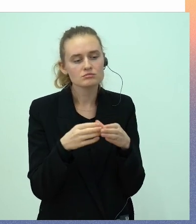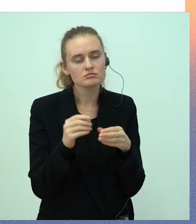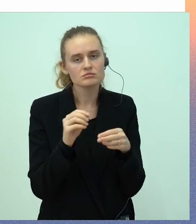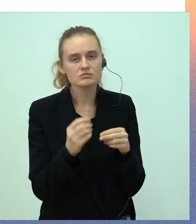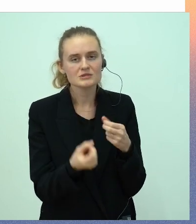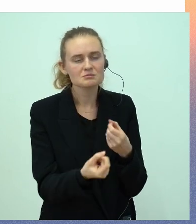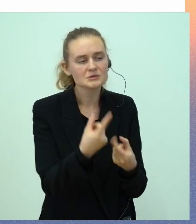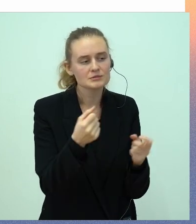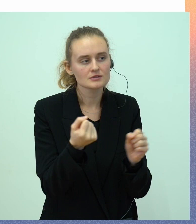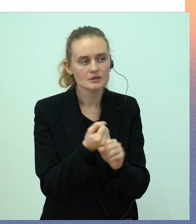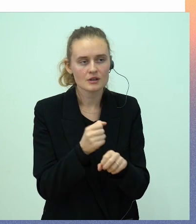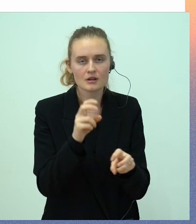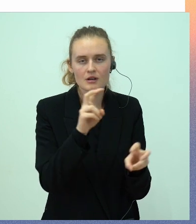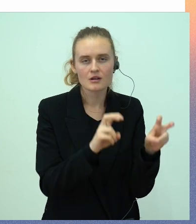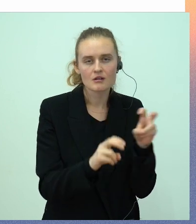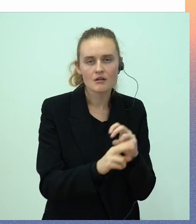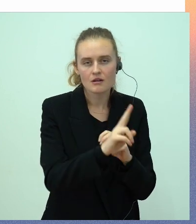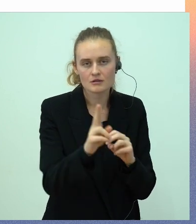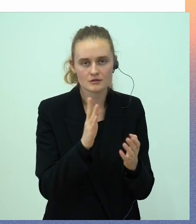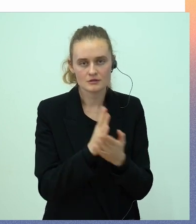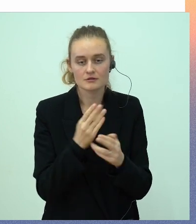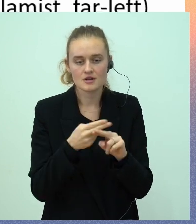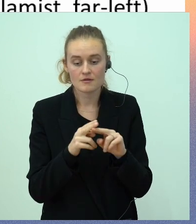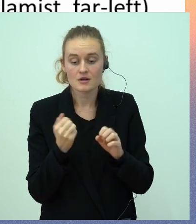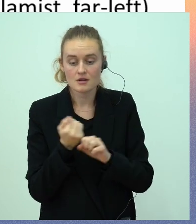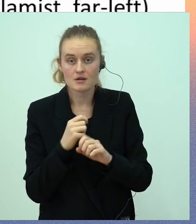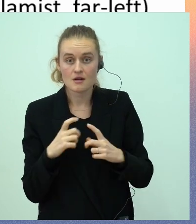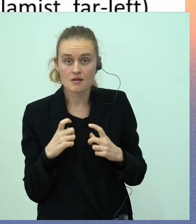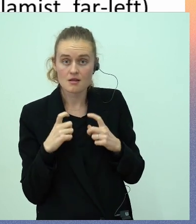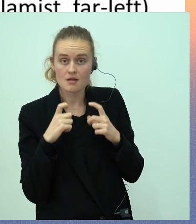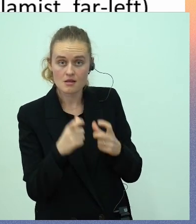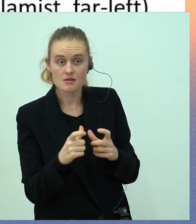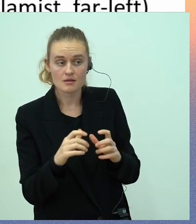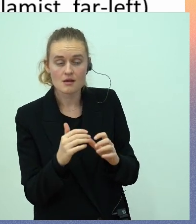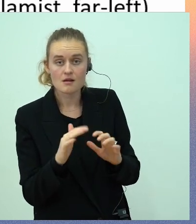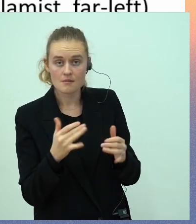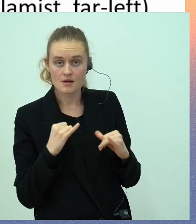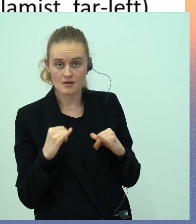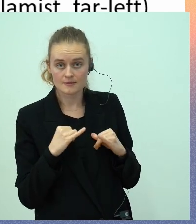tikras atsako priemonės.